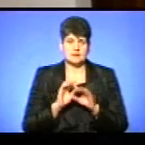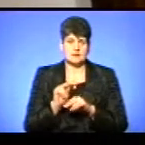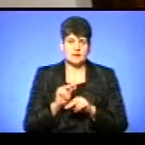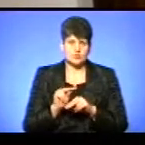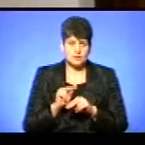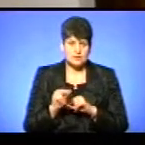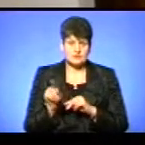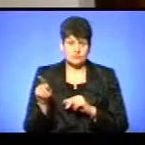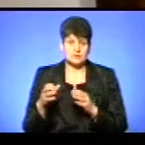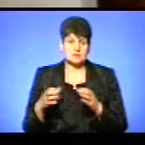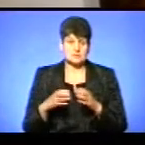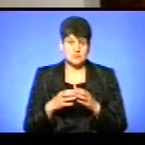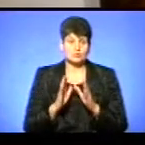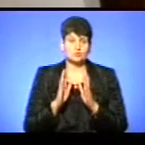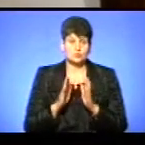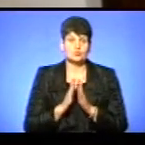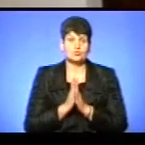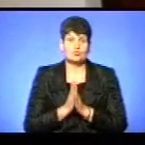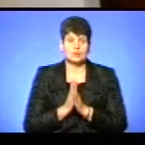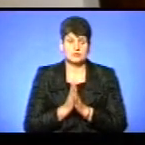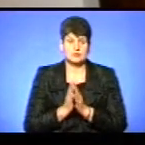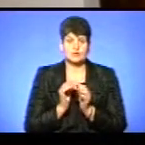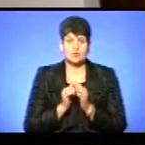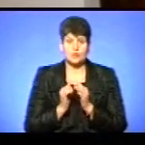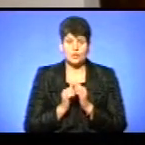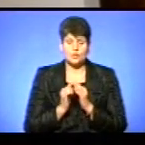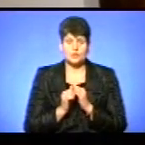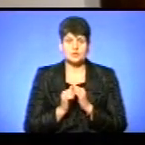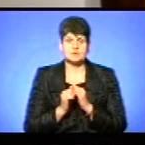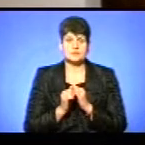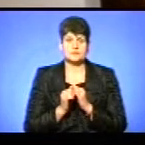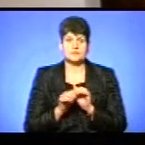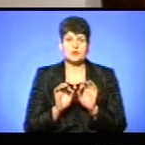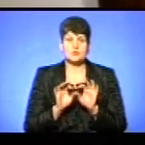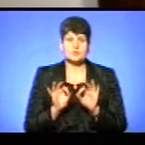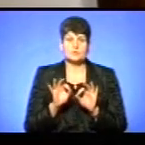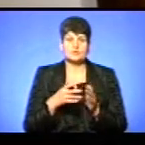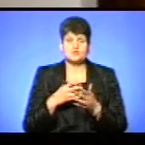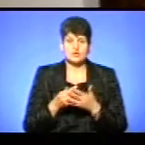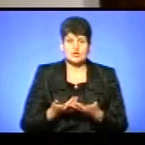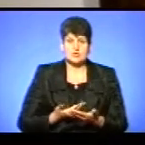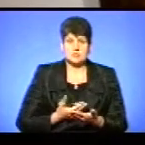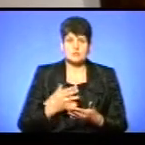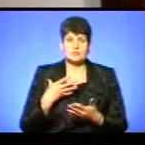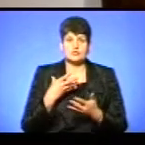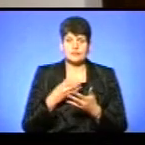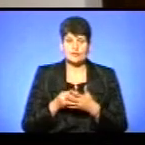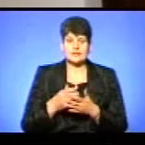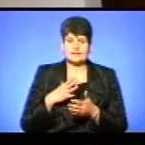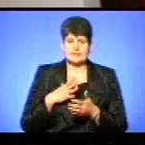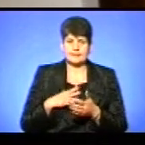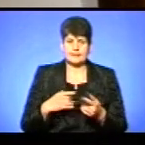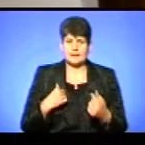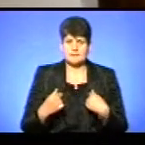вони спільно будуть молитися. Кожен розкаже про своє життя, про своє терпіння, про своє